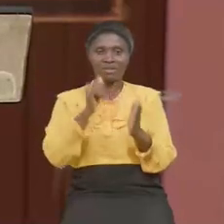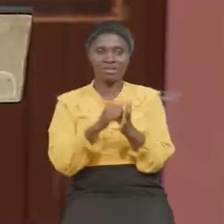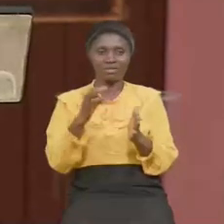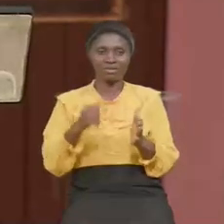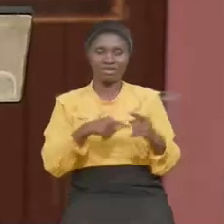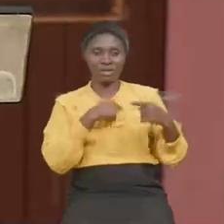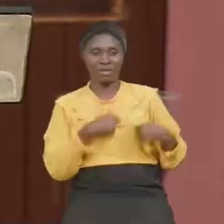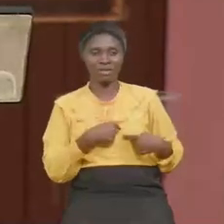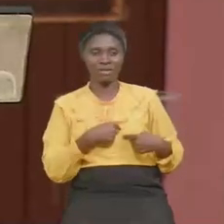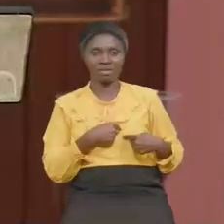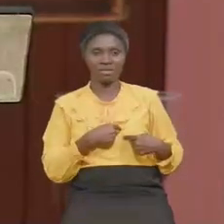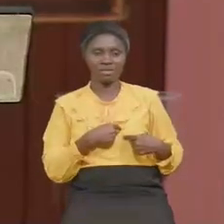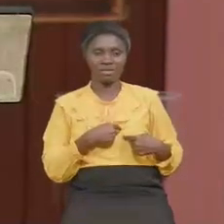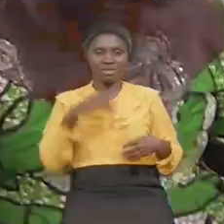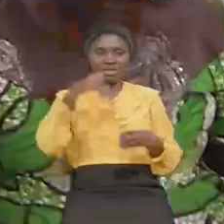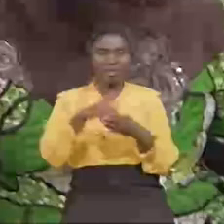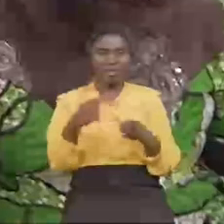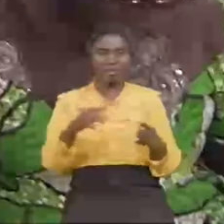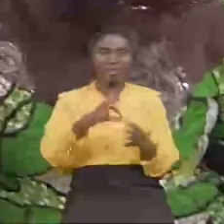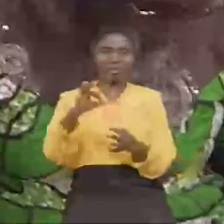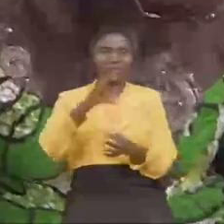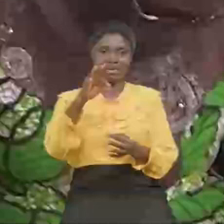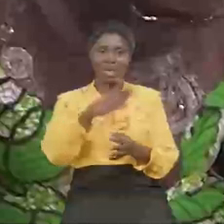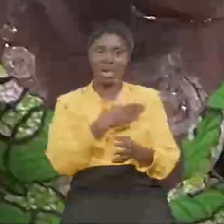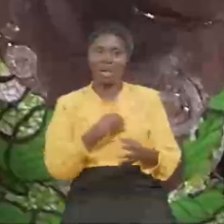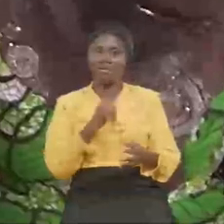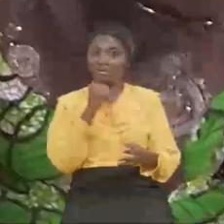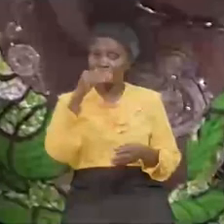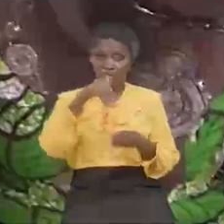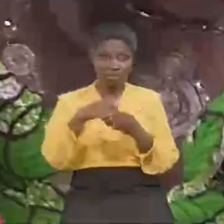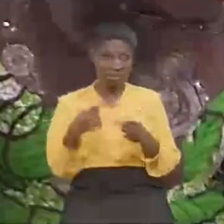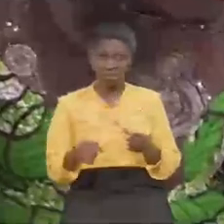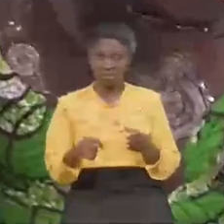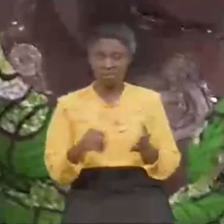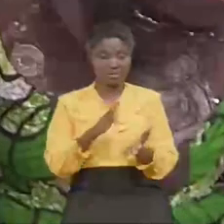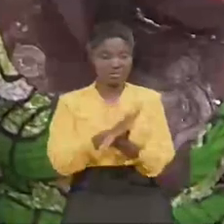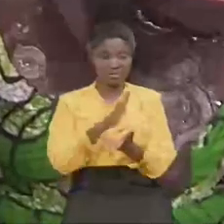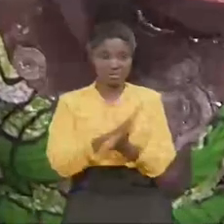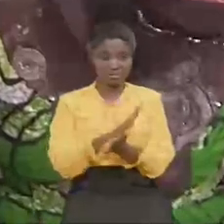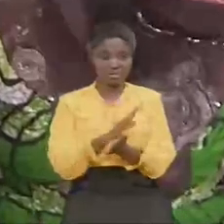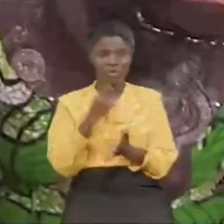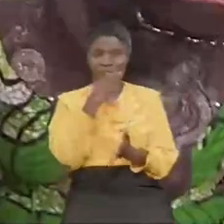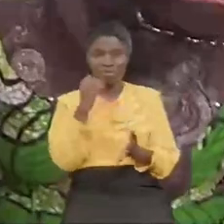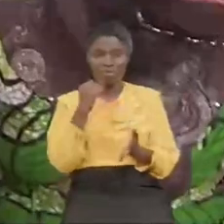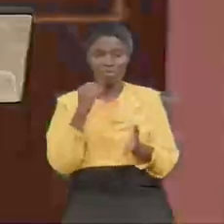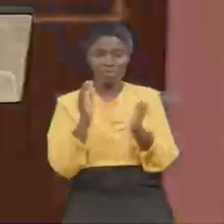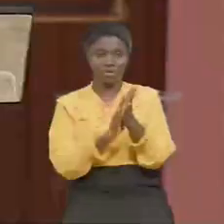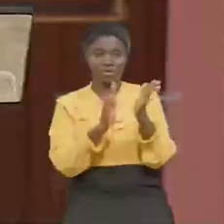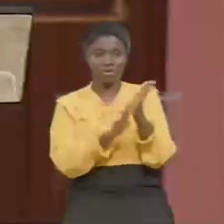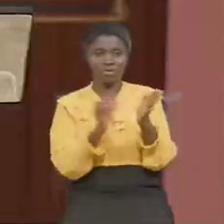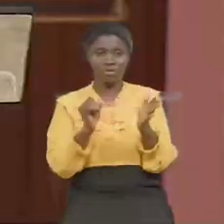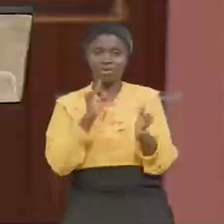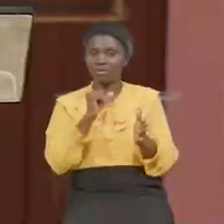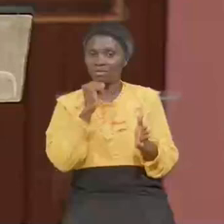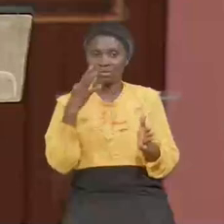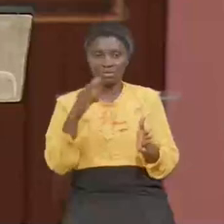cœur. Selon l'esprit, et non selon la lettre. La louange de ce juif ne vient pas des